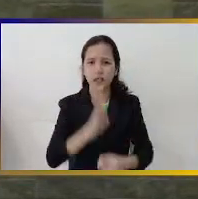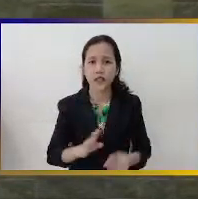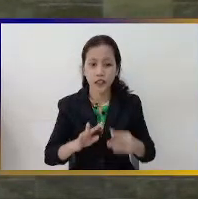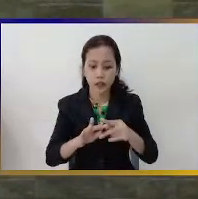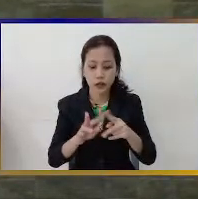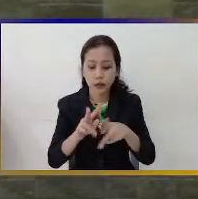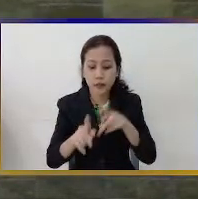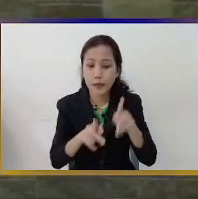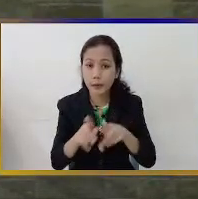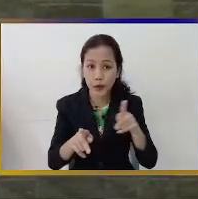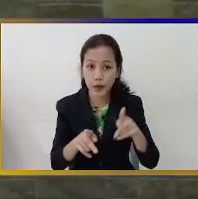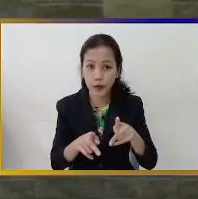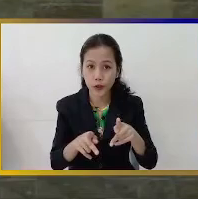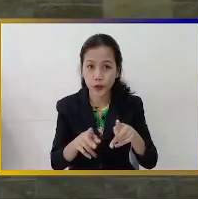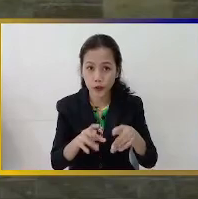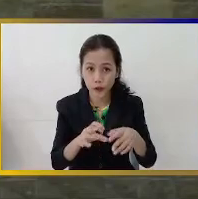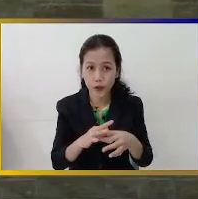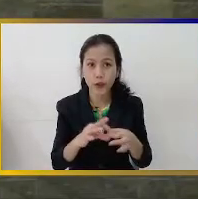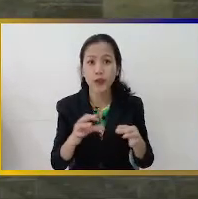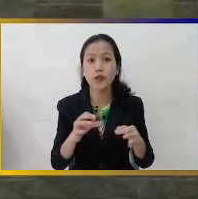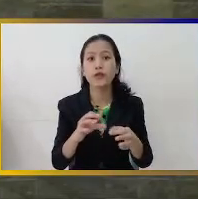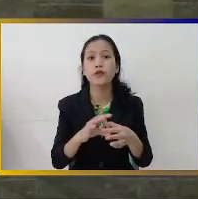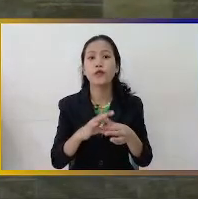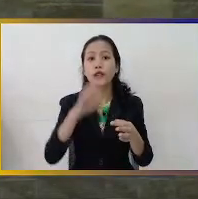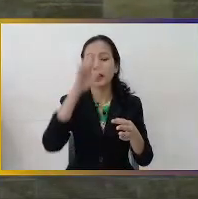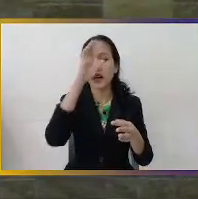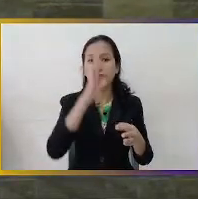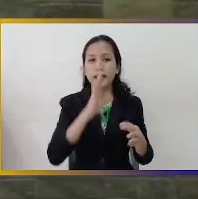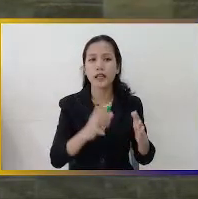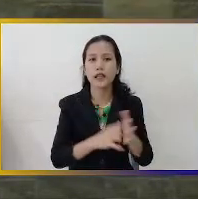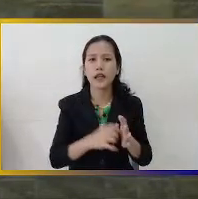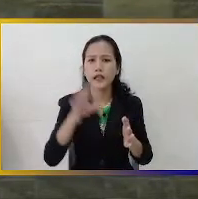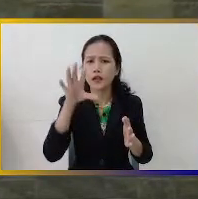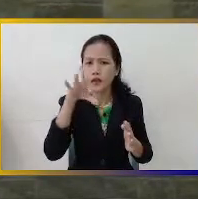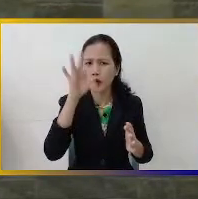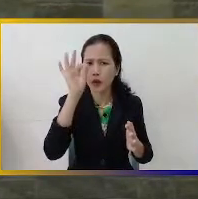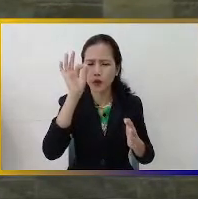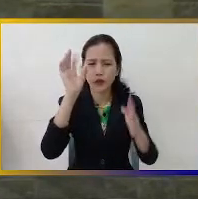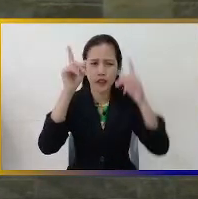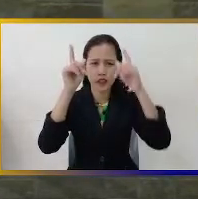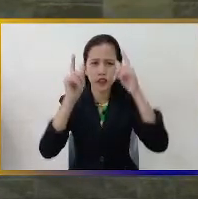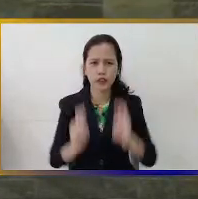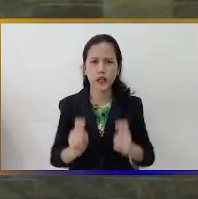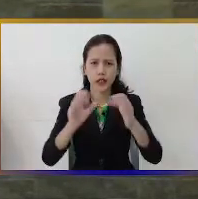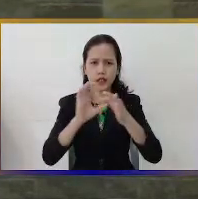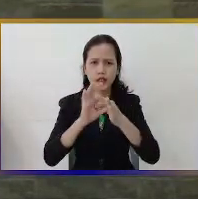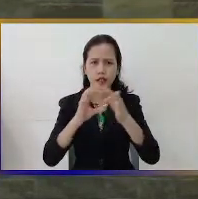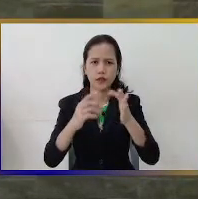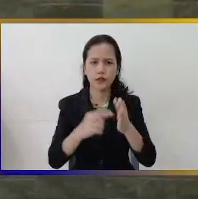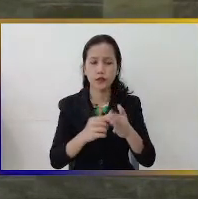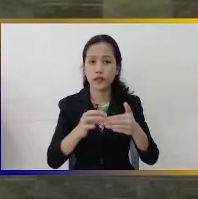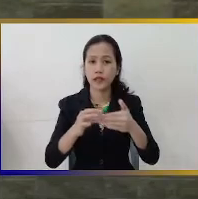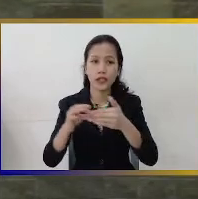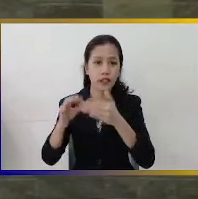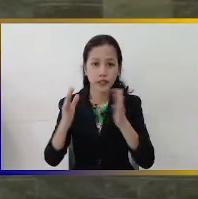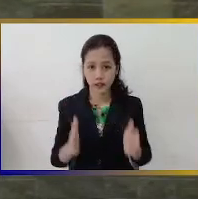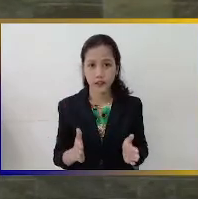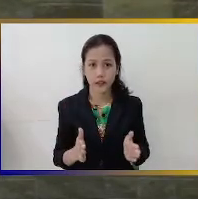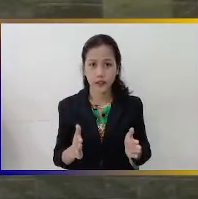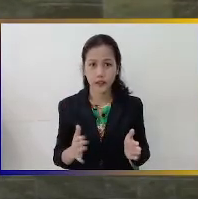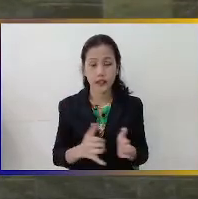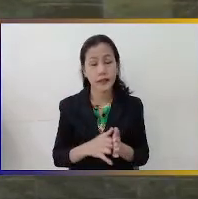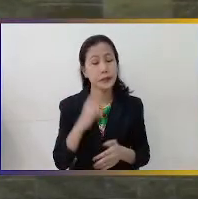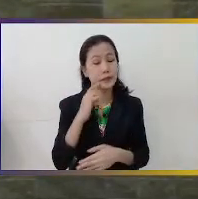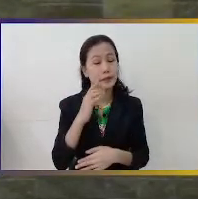po dyan yung trial against the leaders. Nasabi ko nga po sa inyo, the setting of the book of Micah is all about